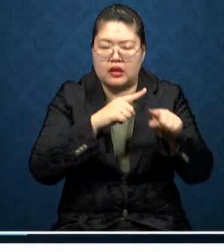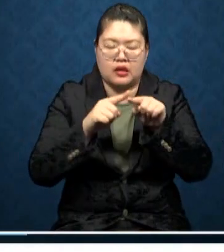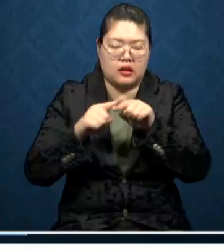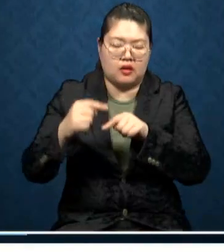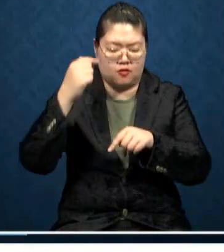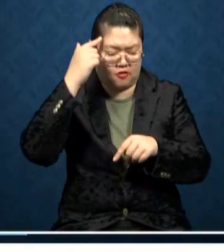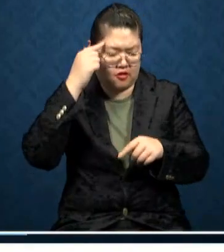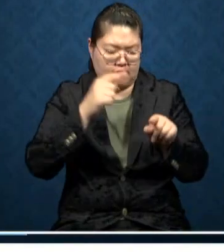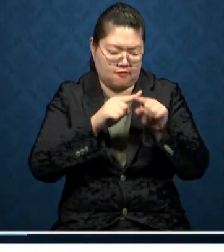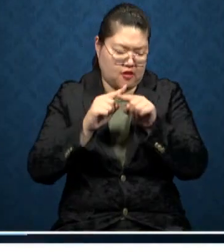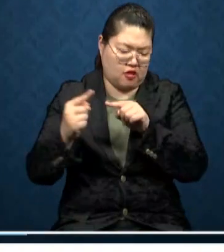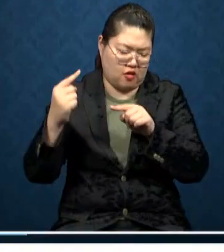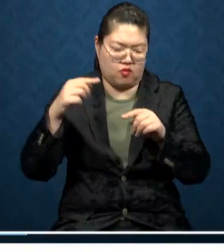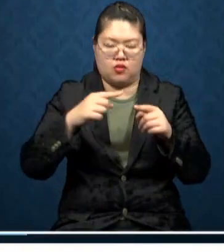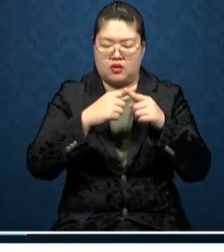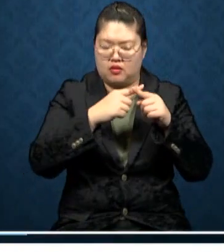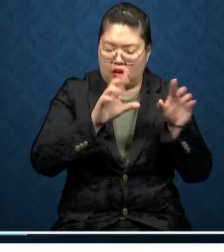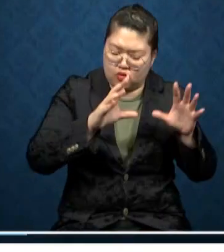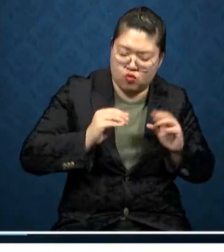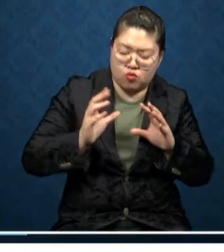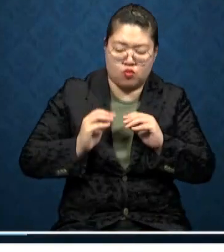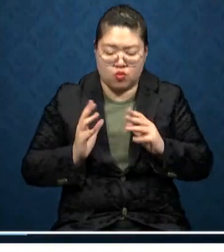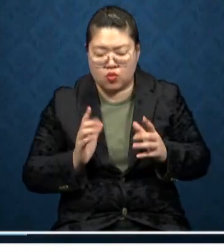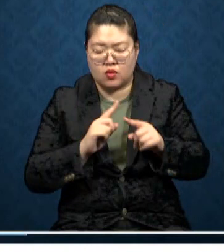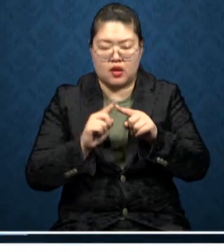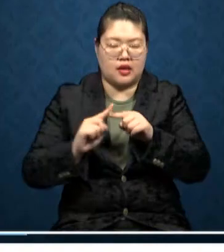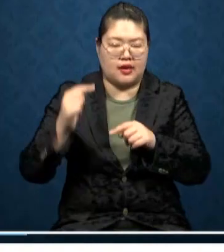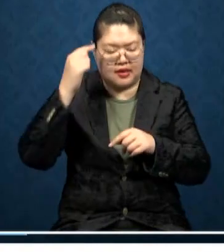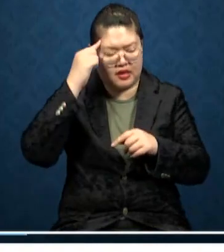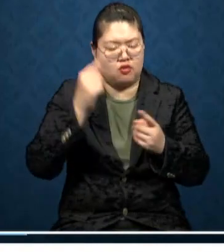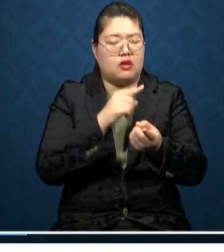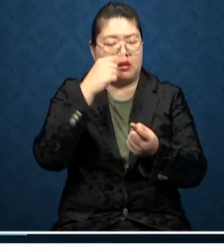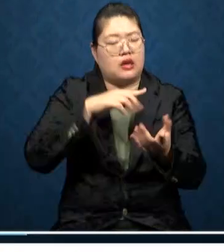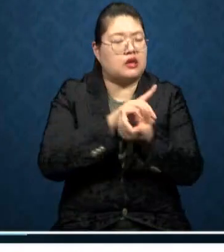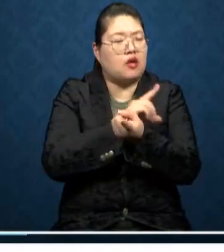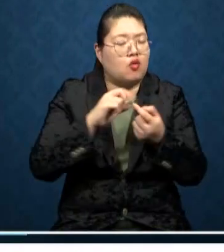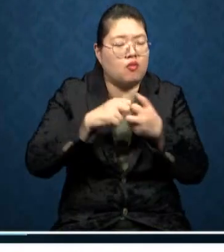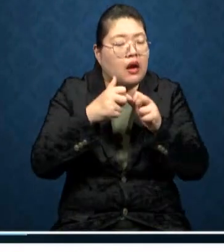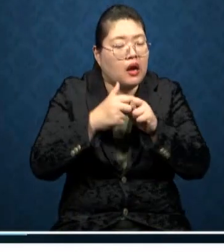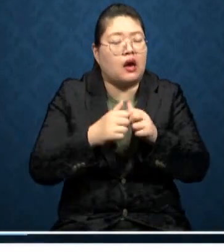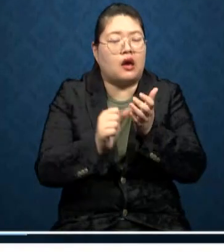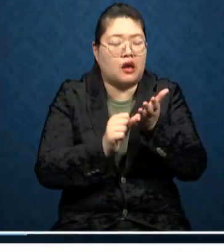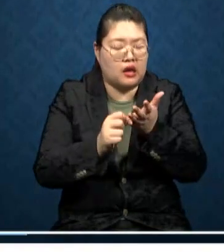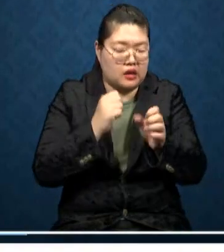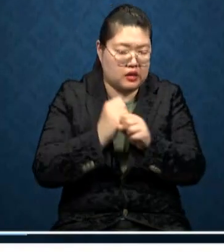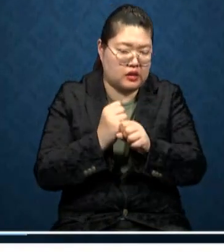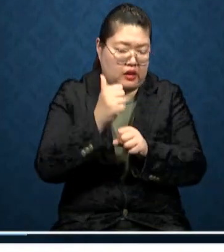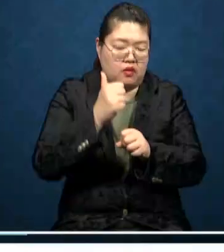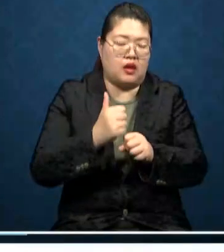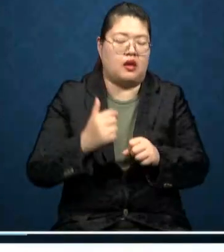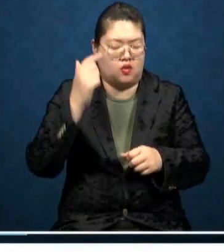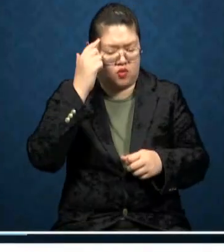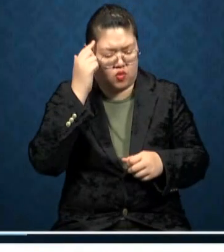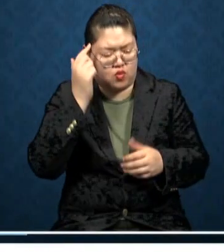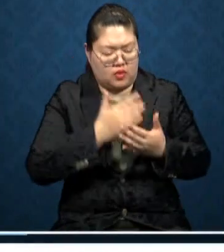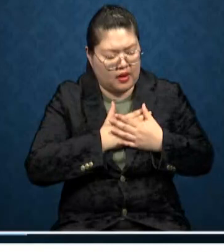รอบคิดร่วมหลอมรวมความแตกต่างจะสามารถนำสังคมไทยออกจากวิกฤตสร้างสังคมรู้รักสามัคคคี